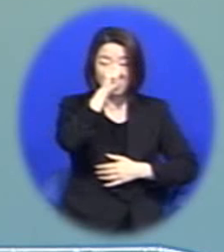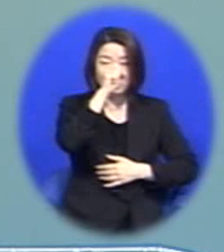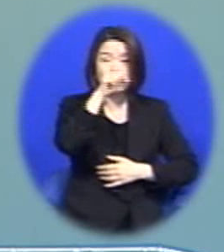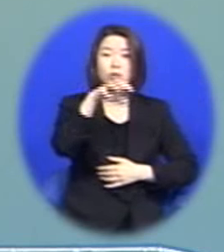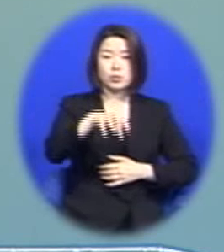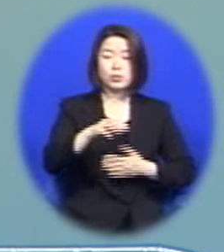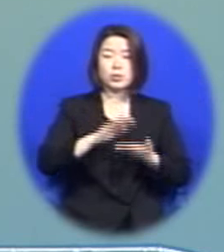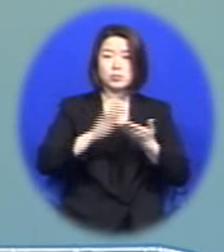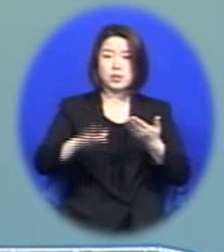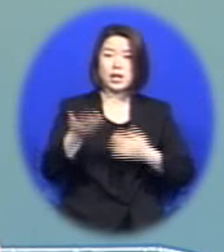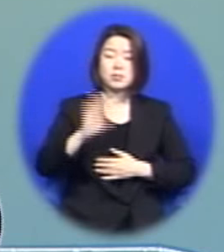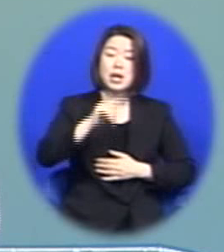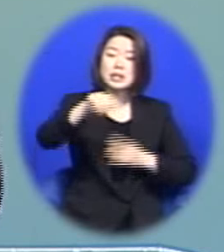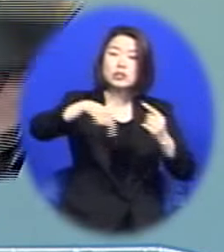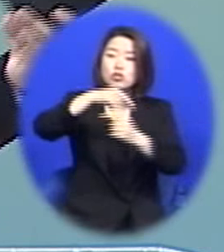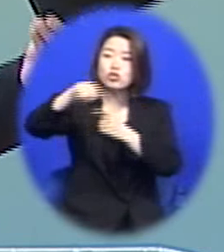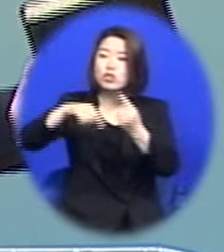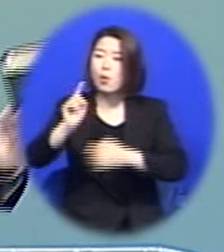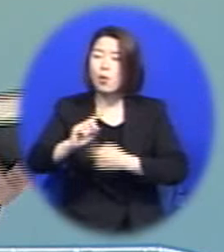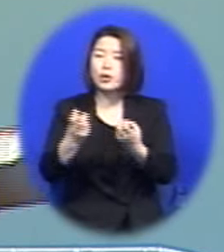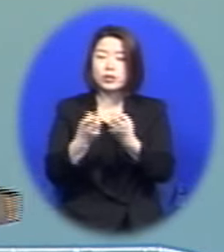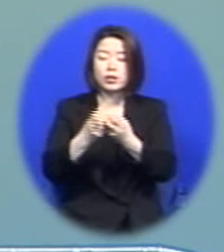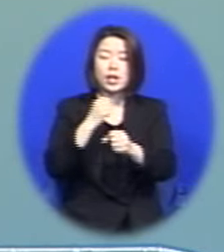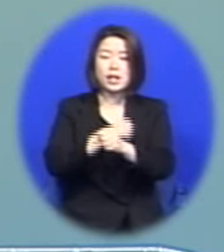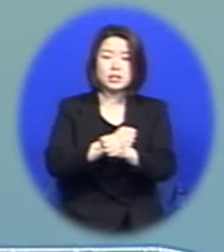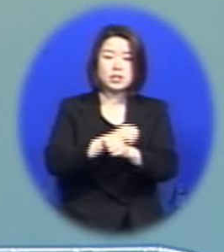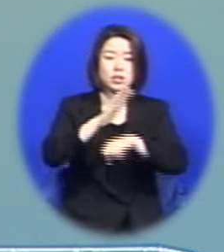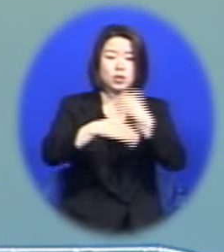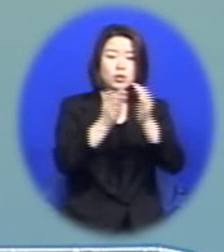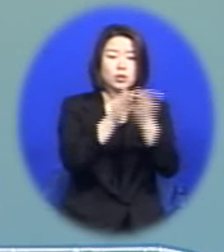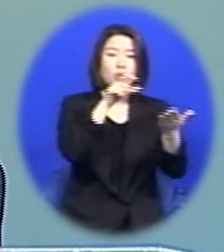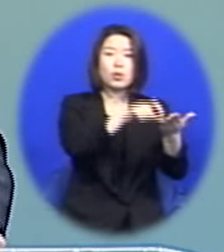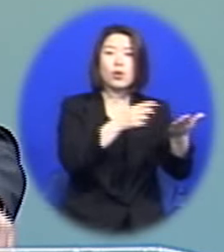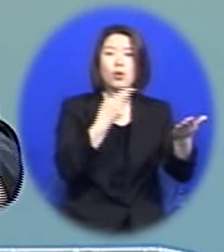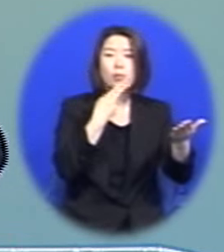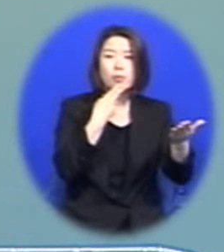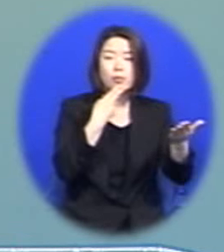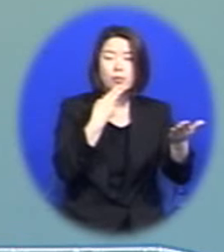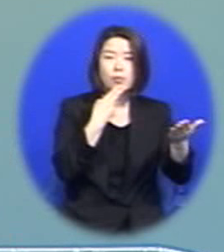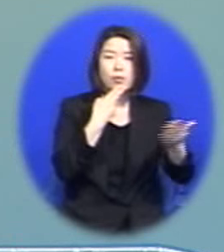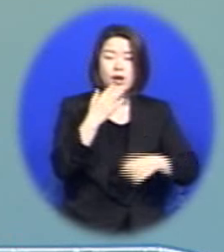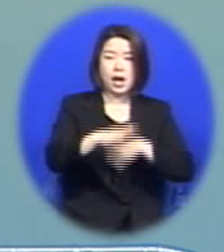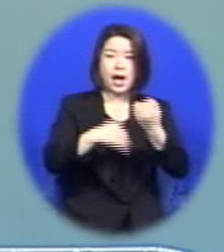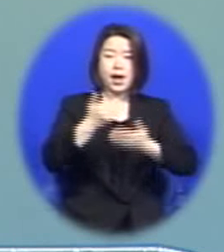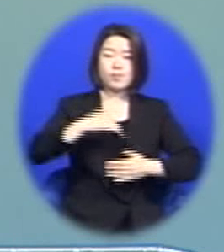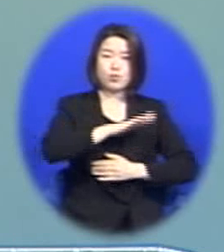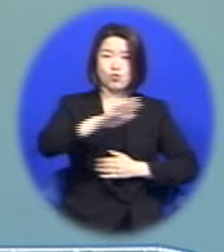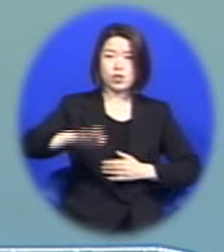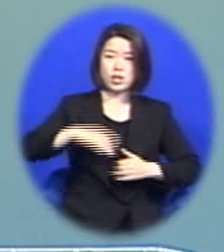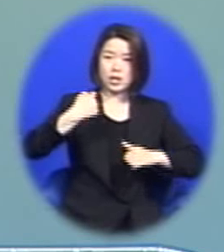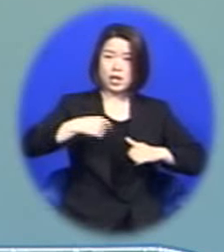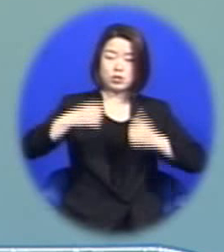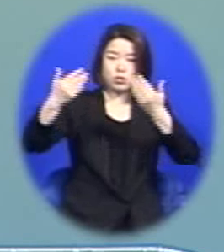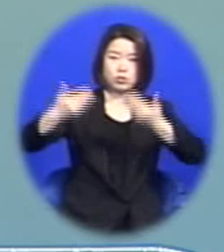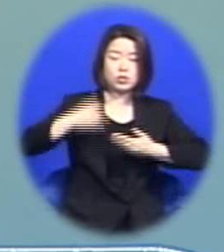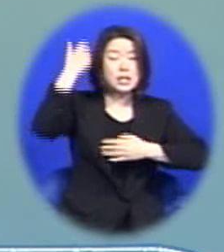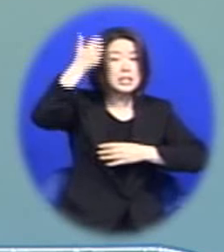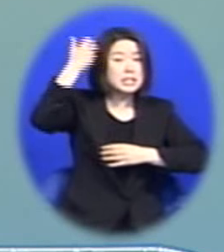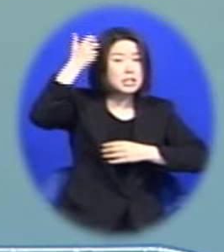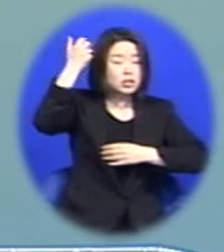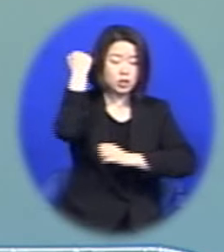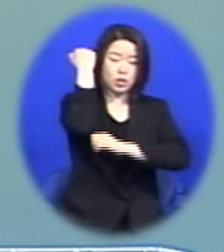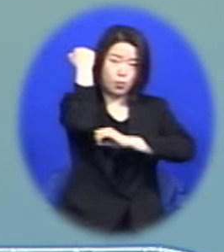운영을 어떻게 해야 될지 성경에 나와있지 않아요 하나님이 우리에게 가르치신 영적인 원리대로 우리가